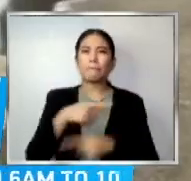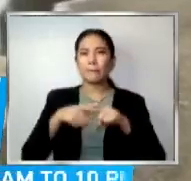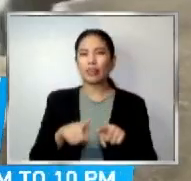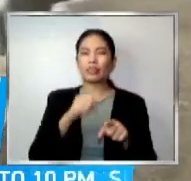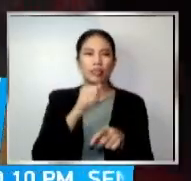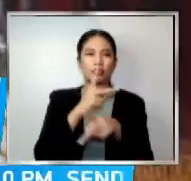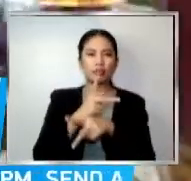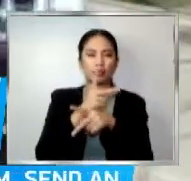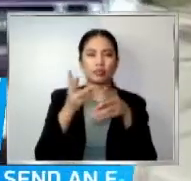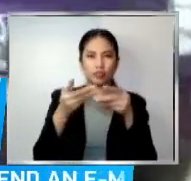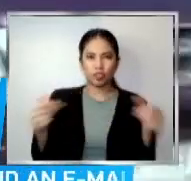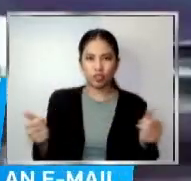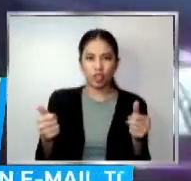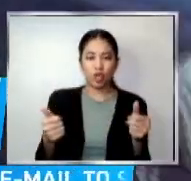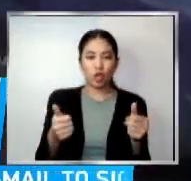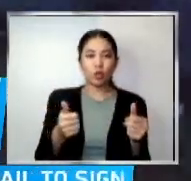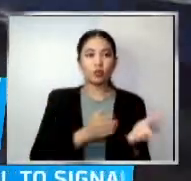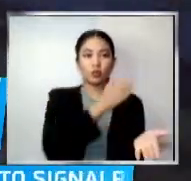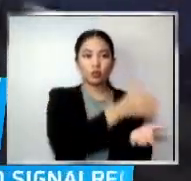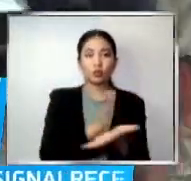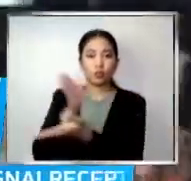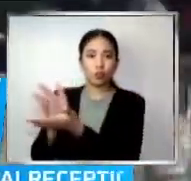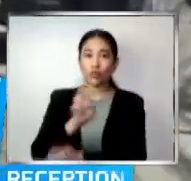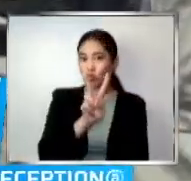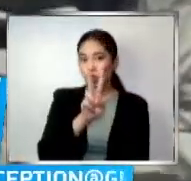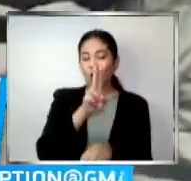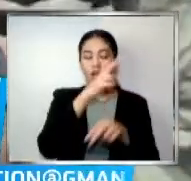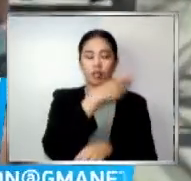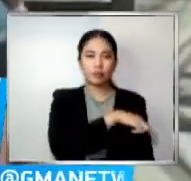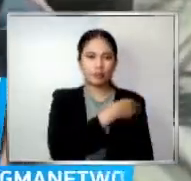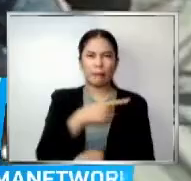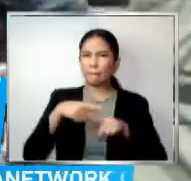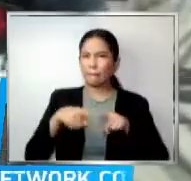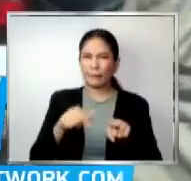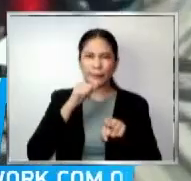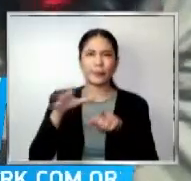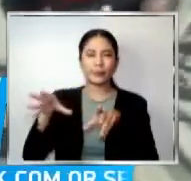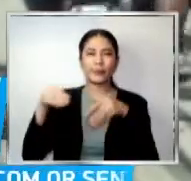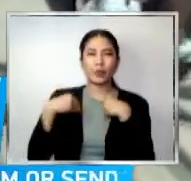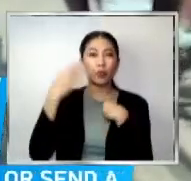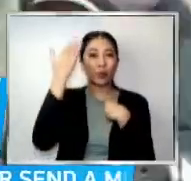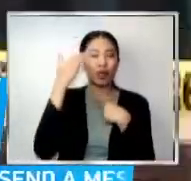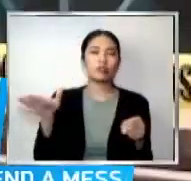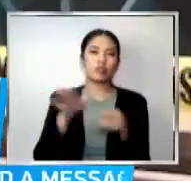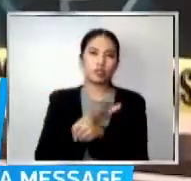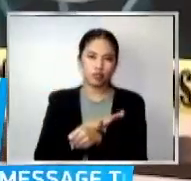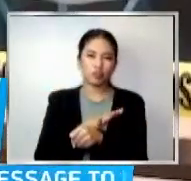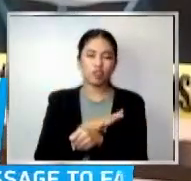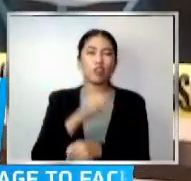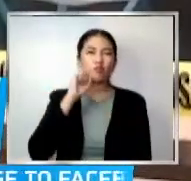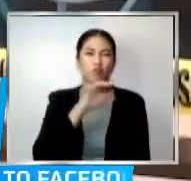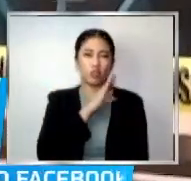pinuntahan ng pasyente, pero tinanggihan siya dahil full capacity na. Natukoy na tinamaan ng COVID-19 ang senior citizen. Hindi lamang